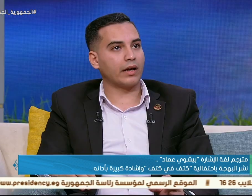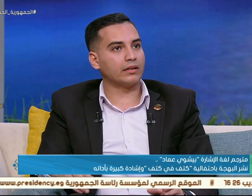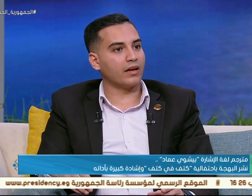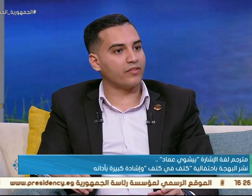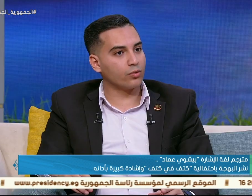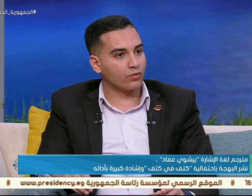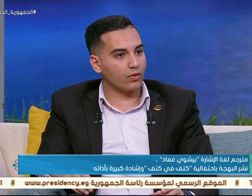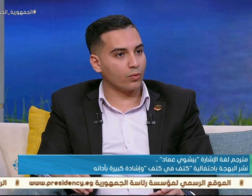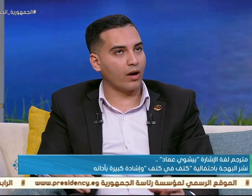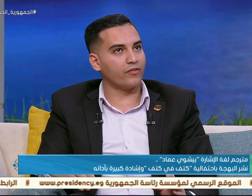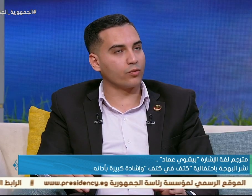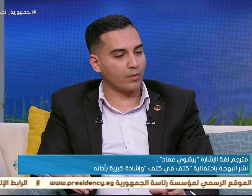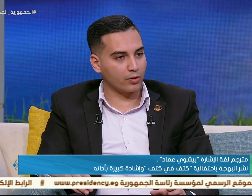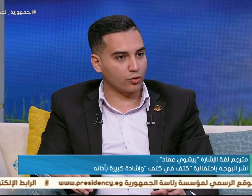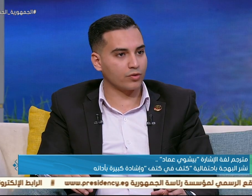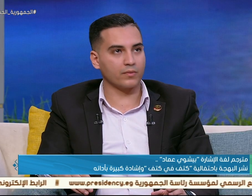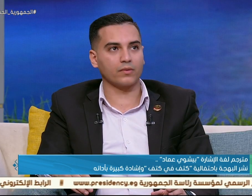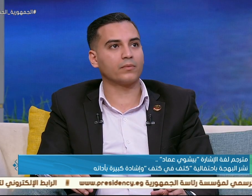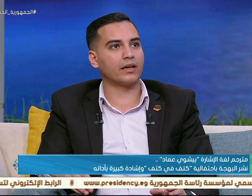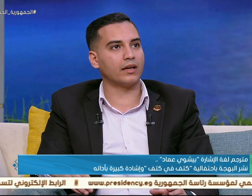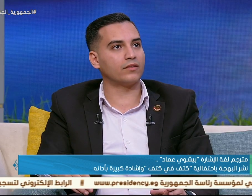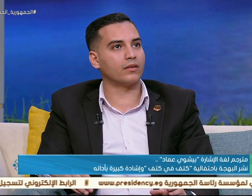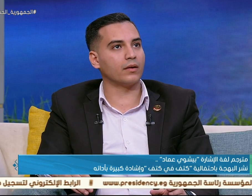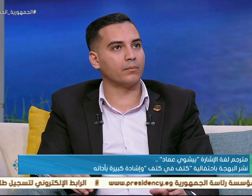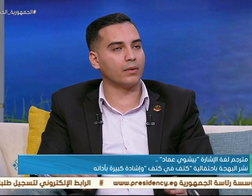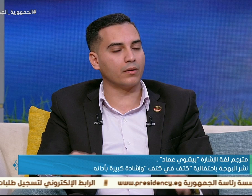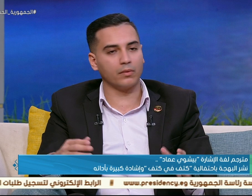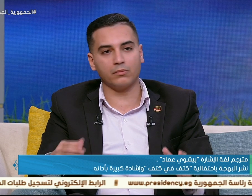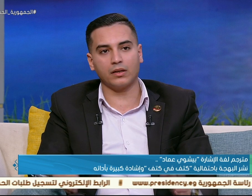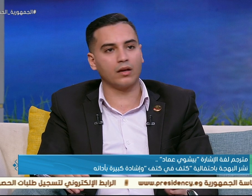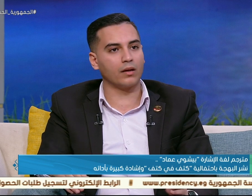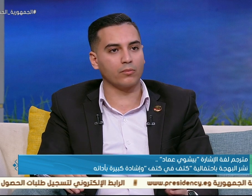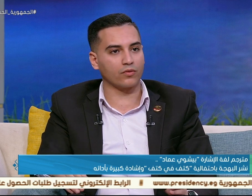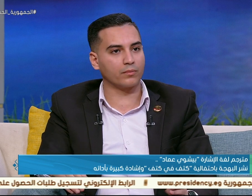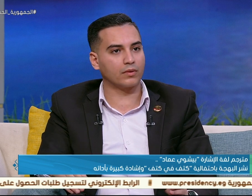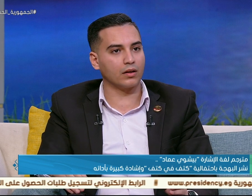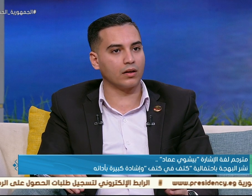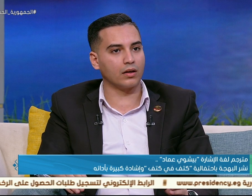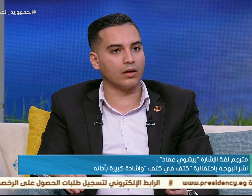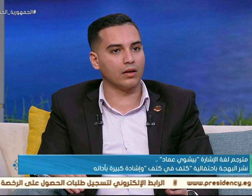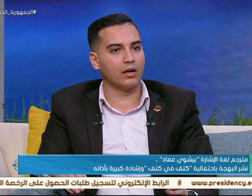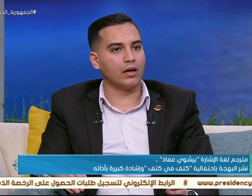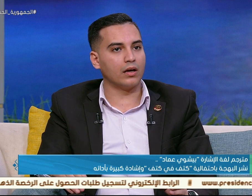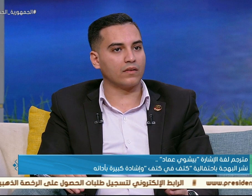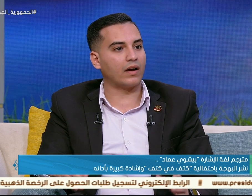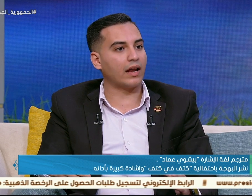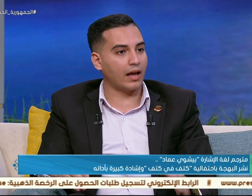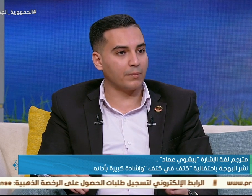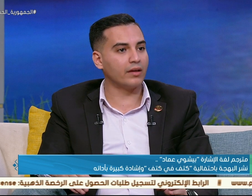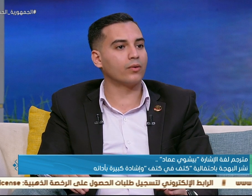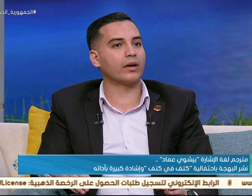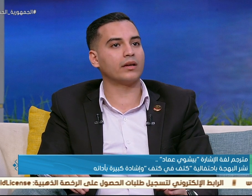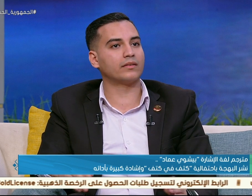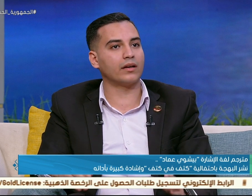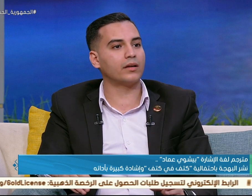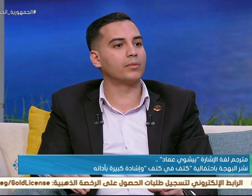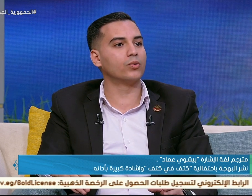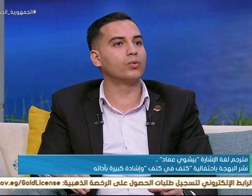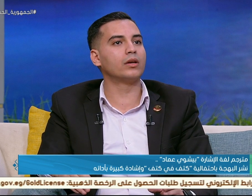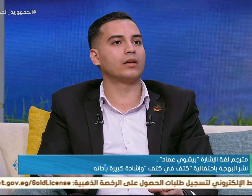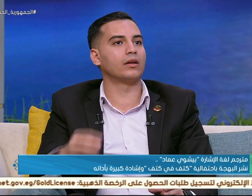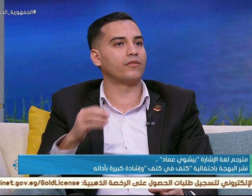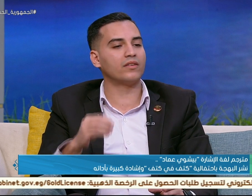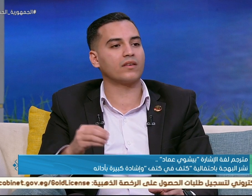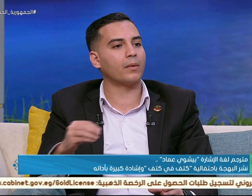كانت 2017 بالضبط كانت من منظمه الصحه العالميه وكان